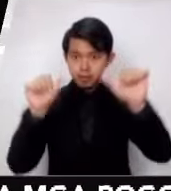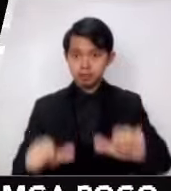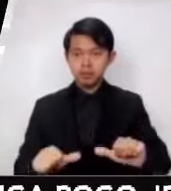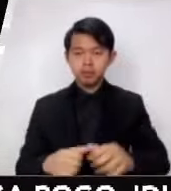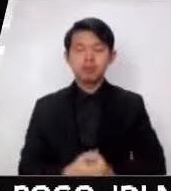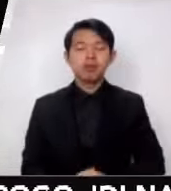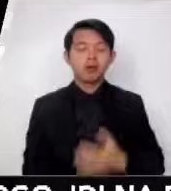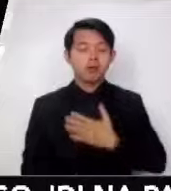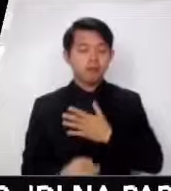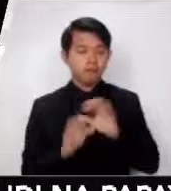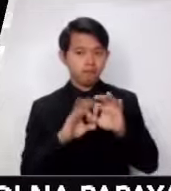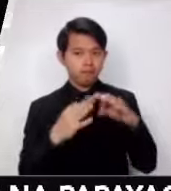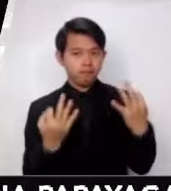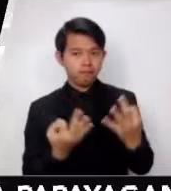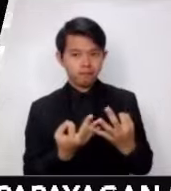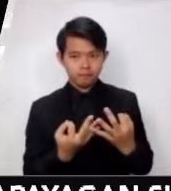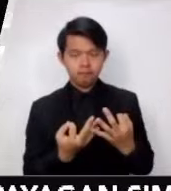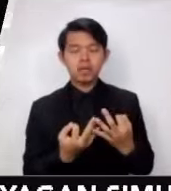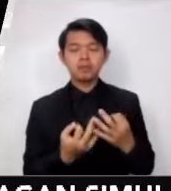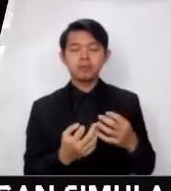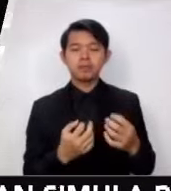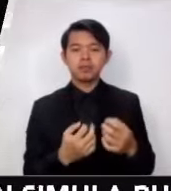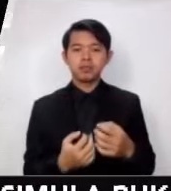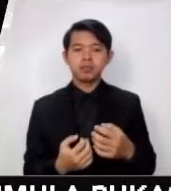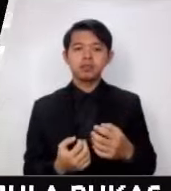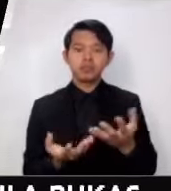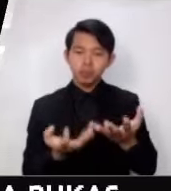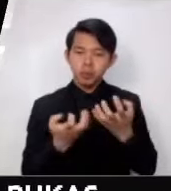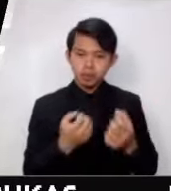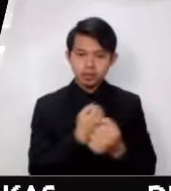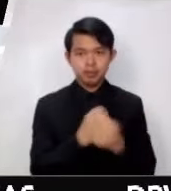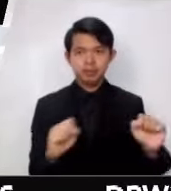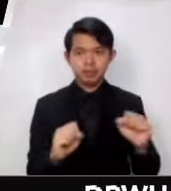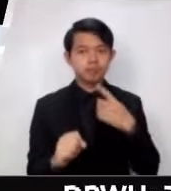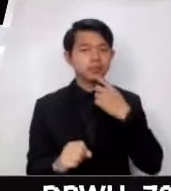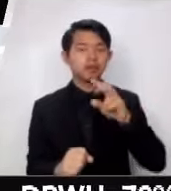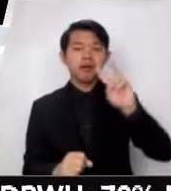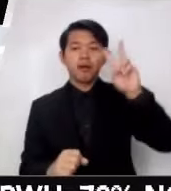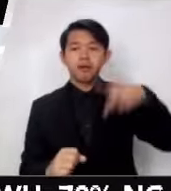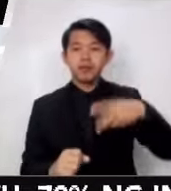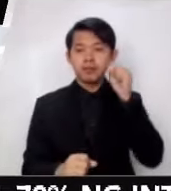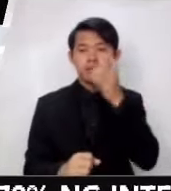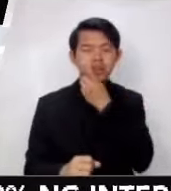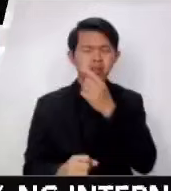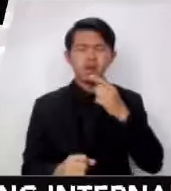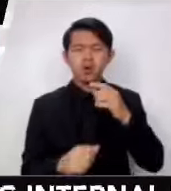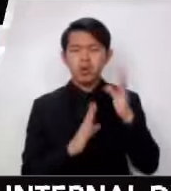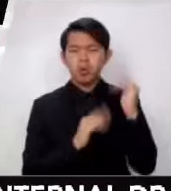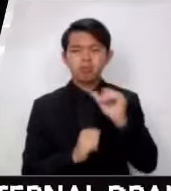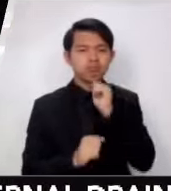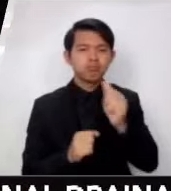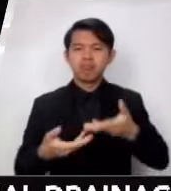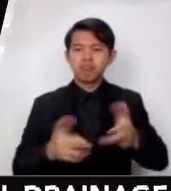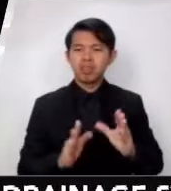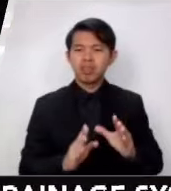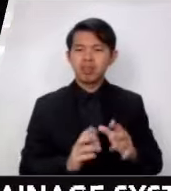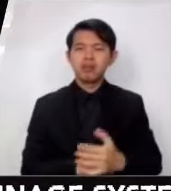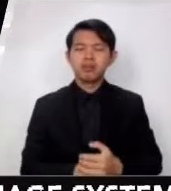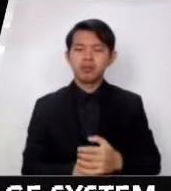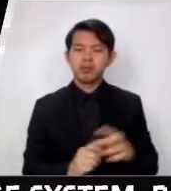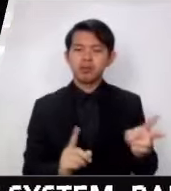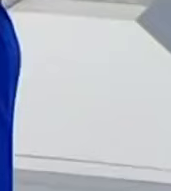pamilya ang tanging giling niya. Huwag daw sanang payagan ang anumang karahasan sa kanila, personal man o online.